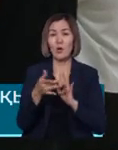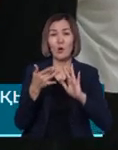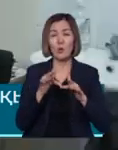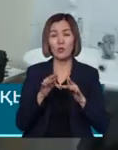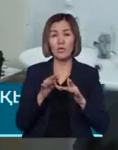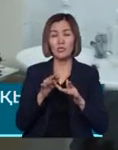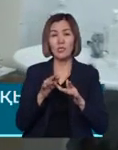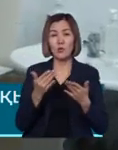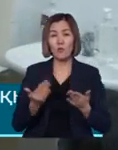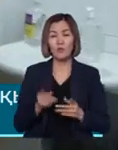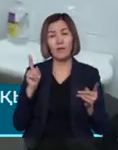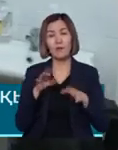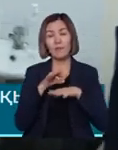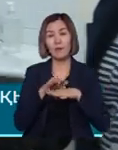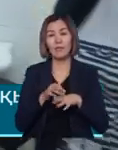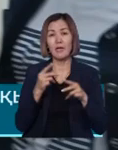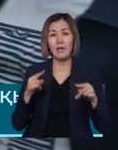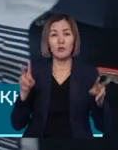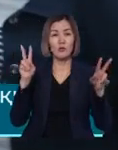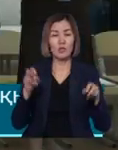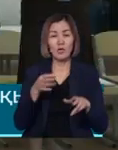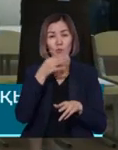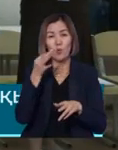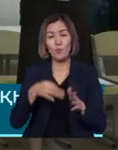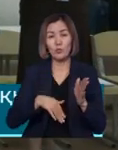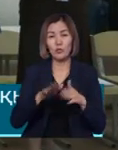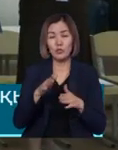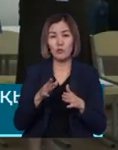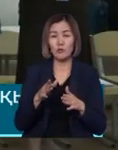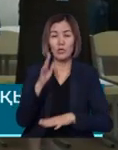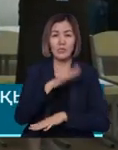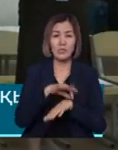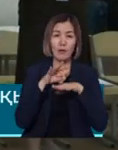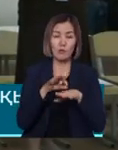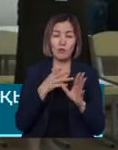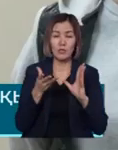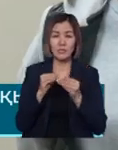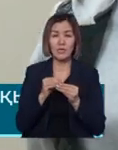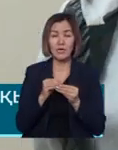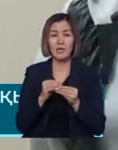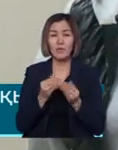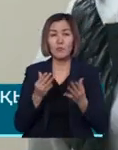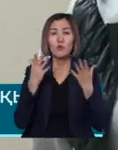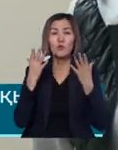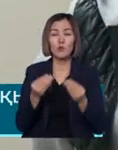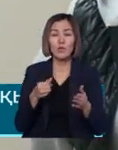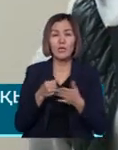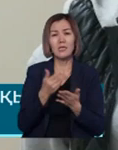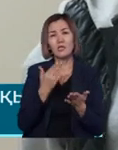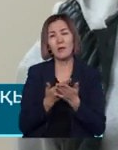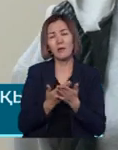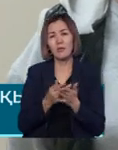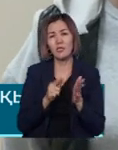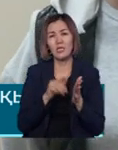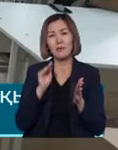офлайн форматта түрлі тақырыптарда ұстаздардың тәжірибесін шыңдау үшін сабақтар өткізді. Ресми ақпаратқа сүйенсек, осы күнге дейін шамамен 7000-ға